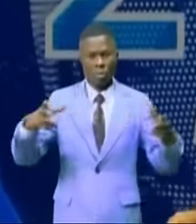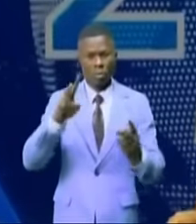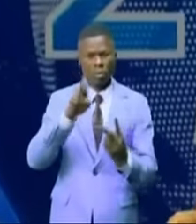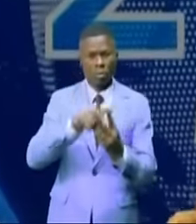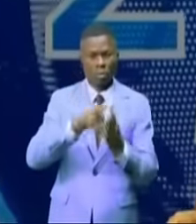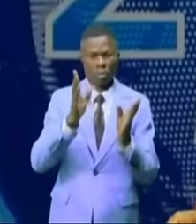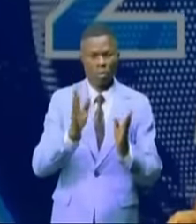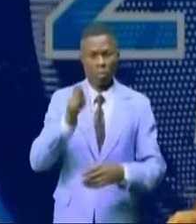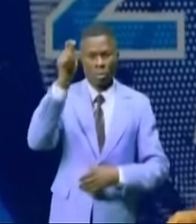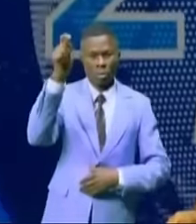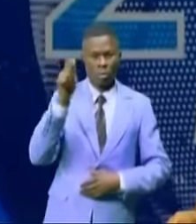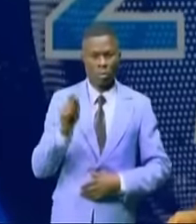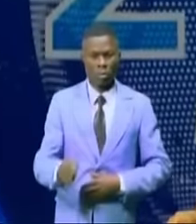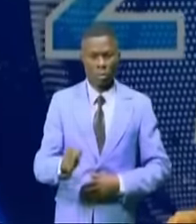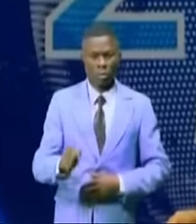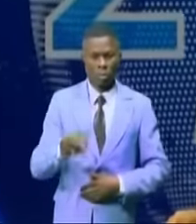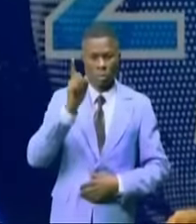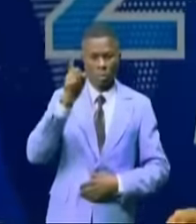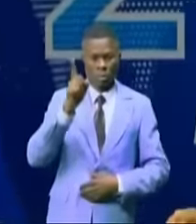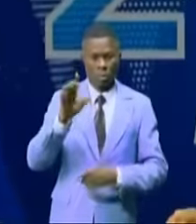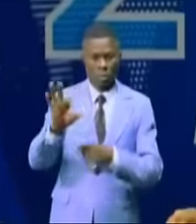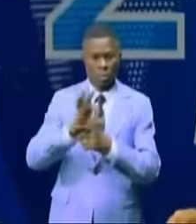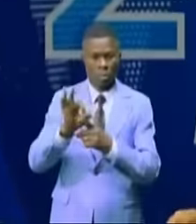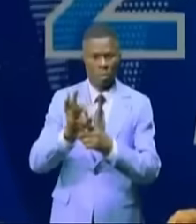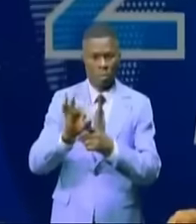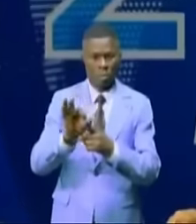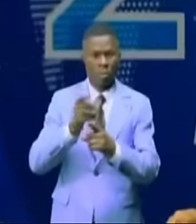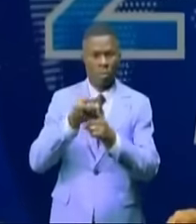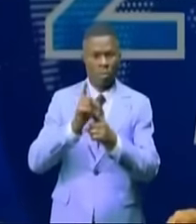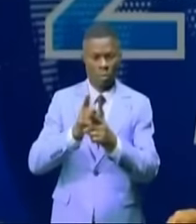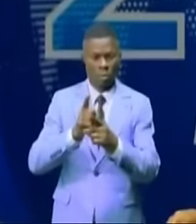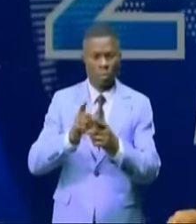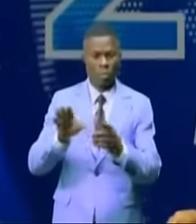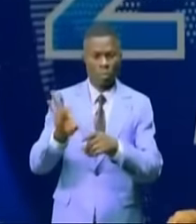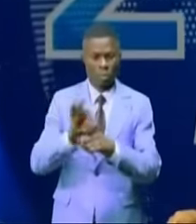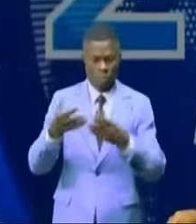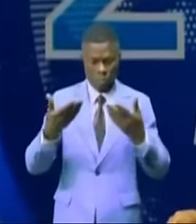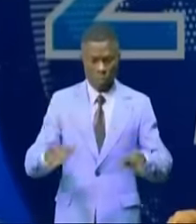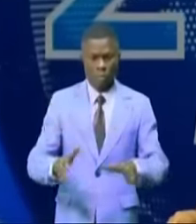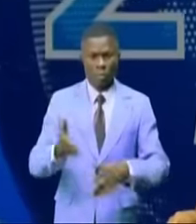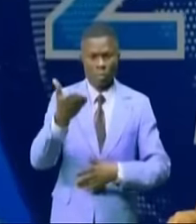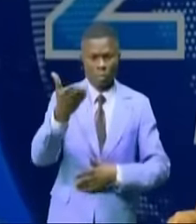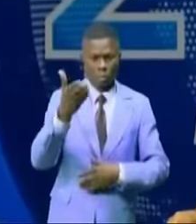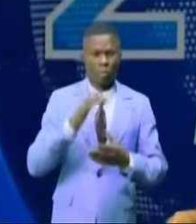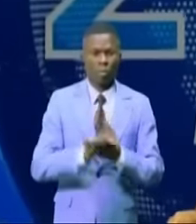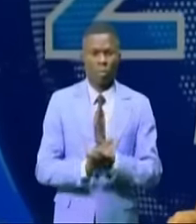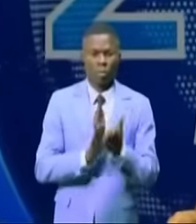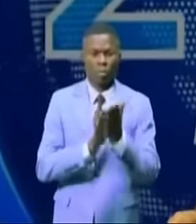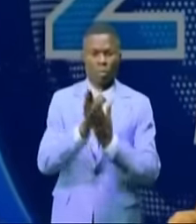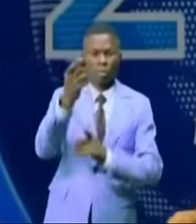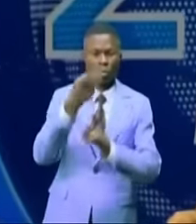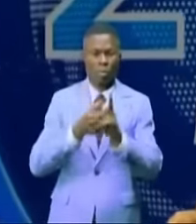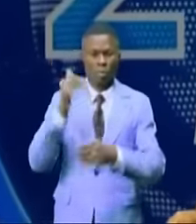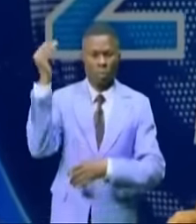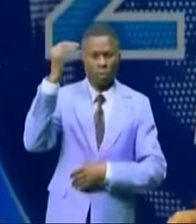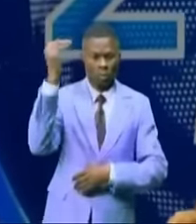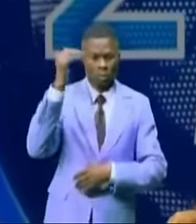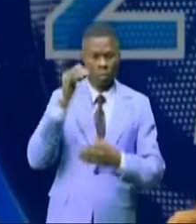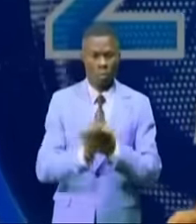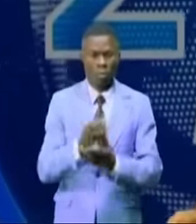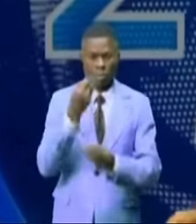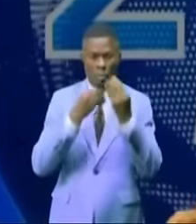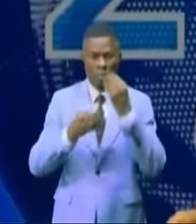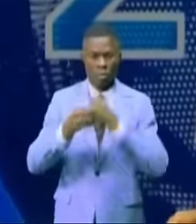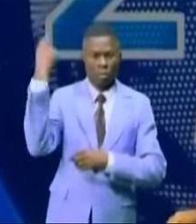et FRDC. Les premiers formés sont sortis de centres de formation. 15 décembre, les sessions parlementaires